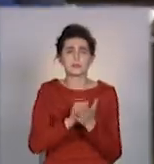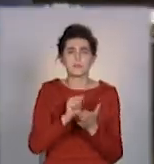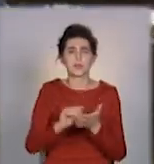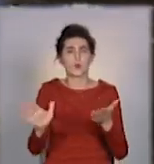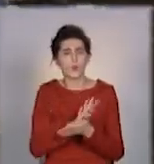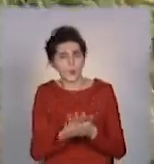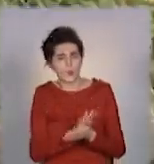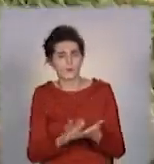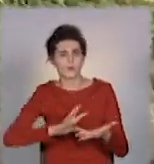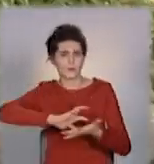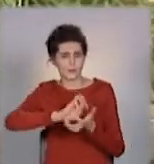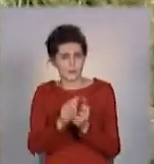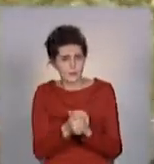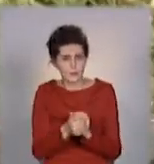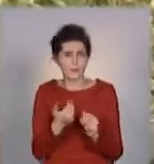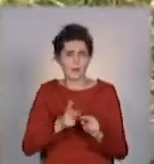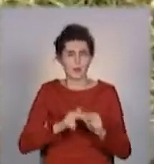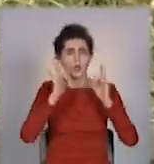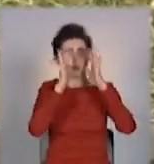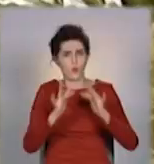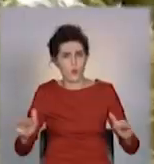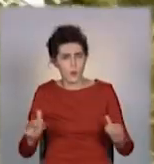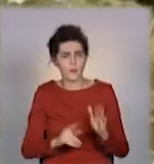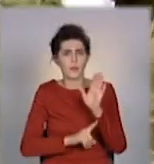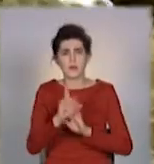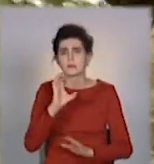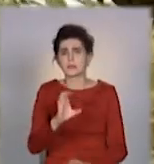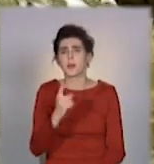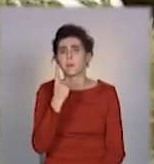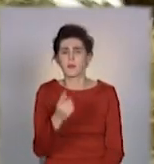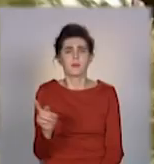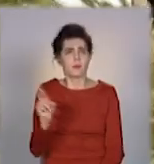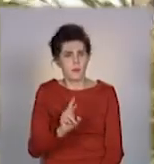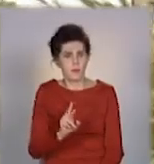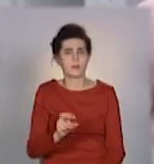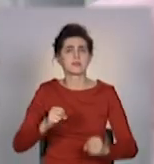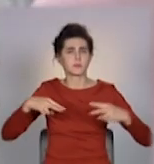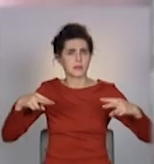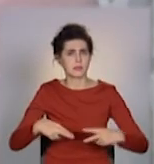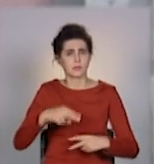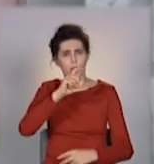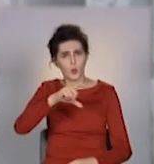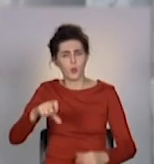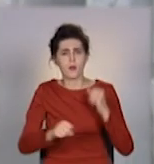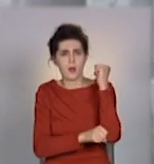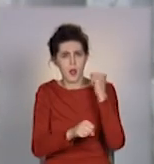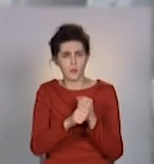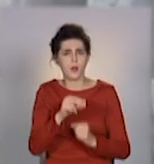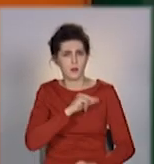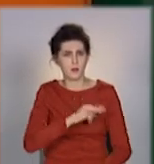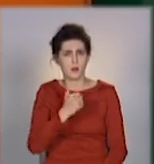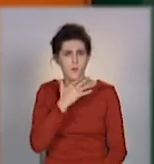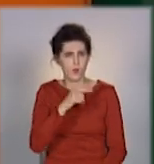тому числі і этих елочек. С 1 января специальные люди работают. Ну, самые стойкие выносили в мае